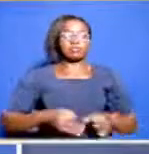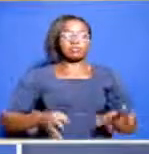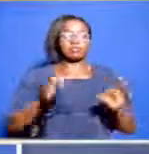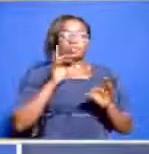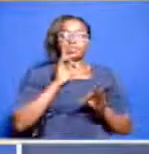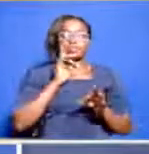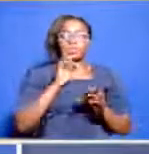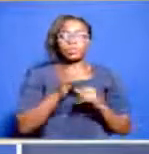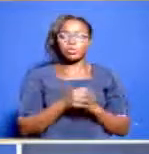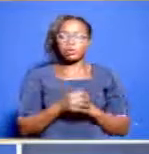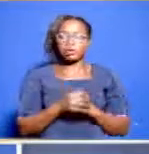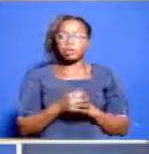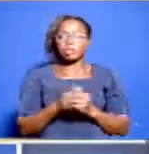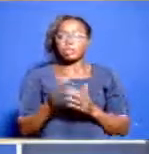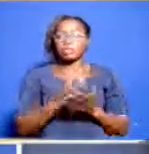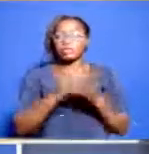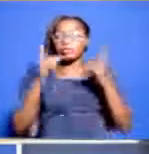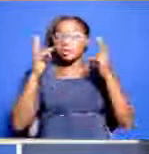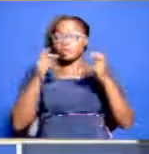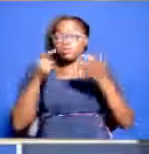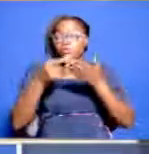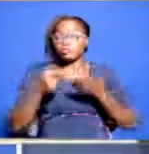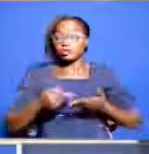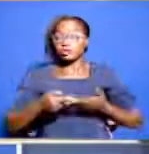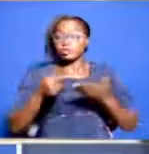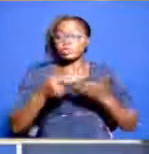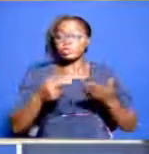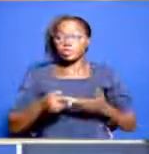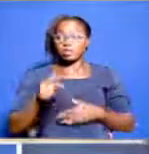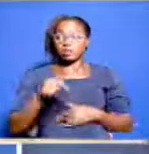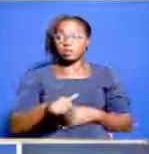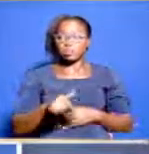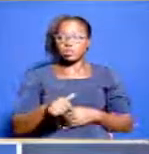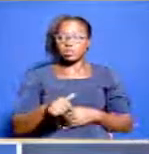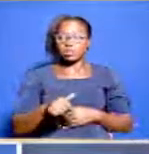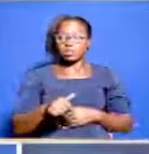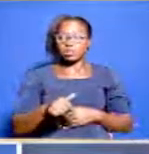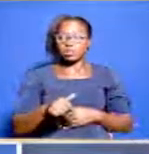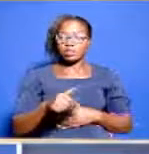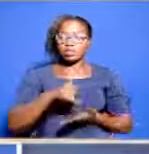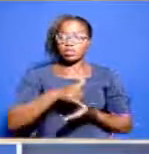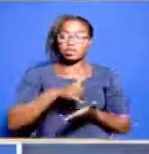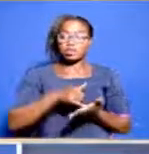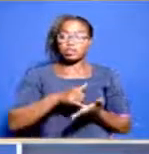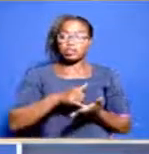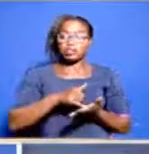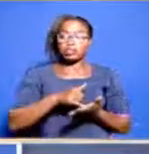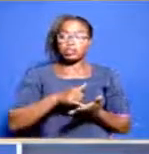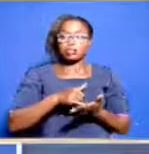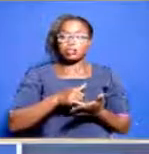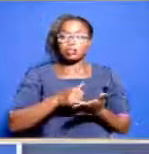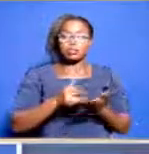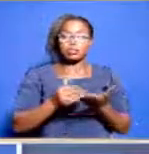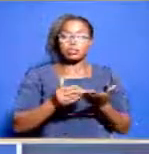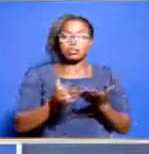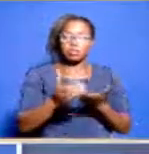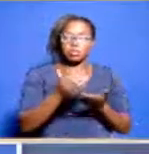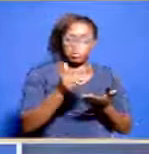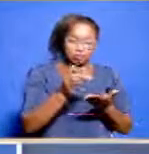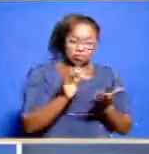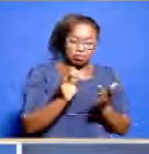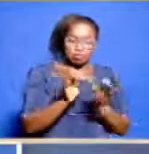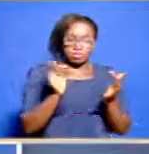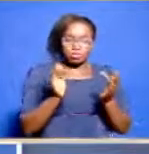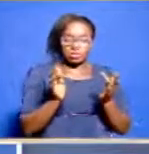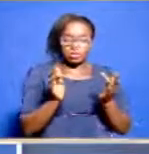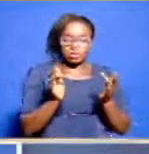of the issues that we are discussing with them today include the sample collection process, which is the testing process.